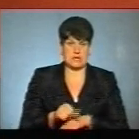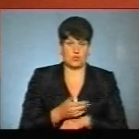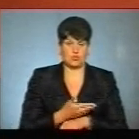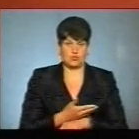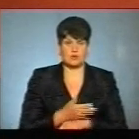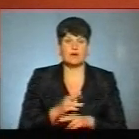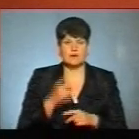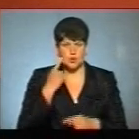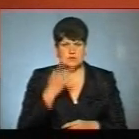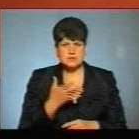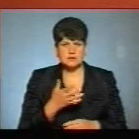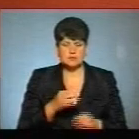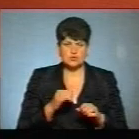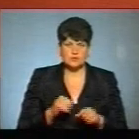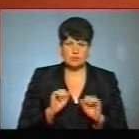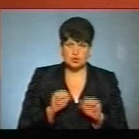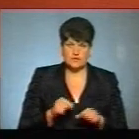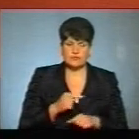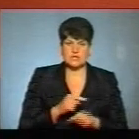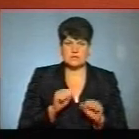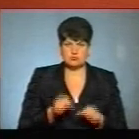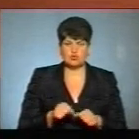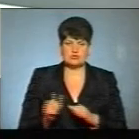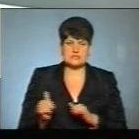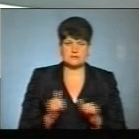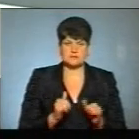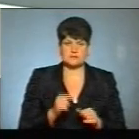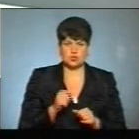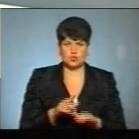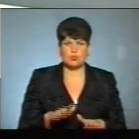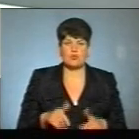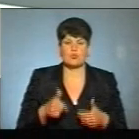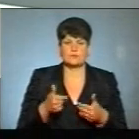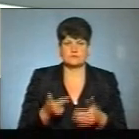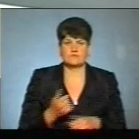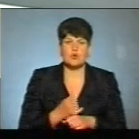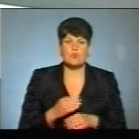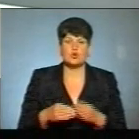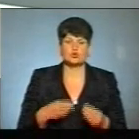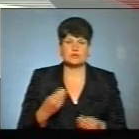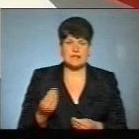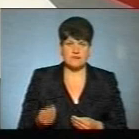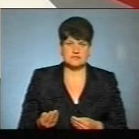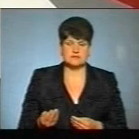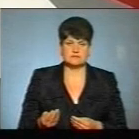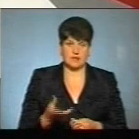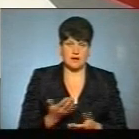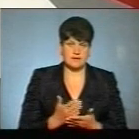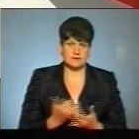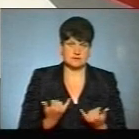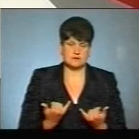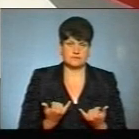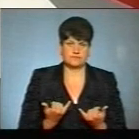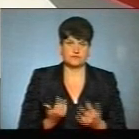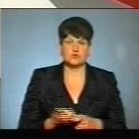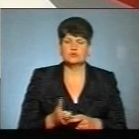як ви оцінюєте, можливо, вони зможуть забезпечити ту пропозицію від роботодавців, яка була, яка є? Так